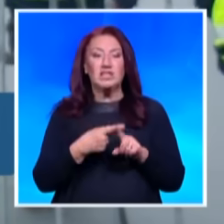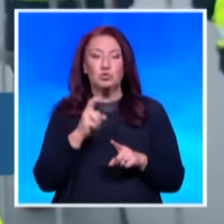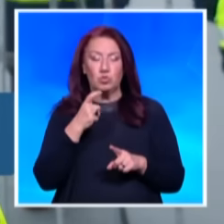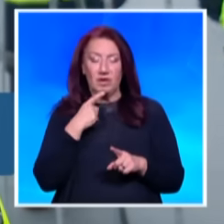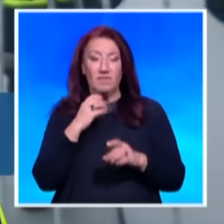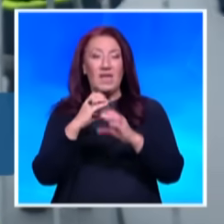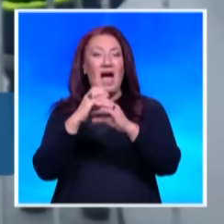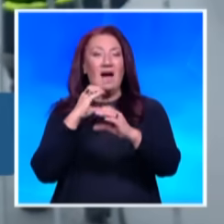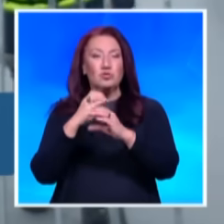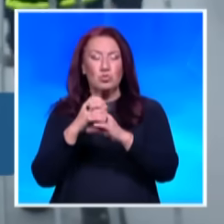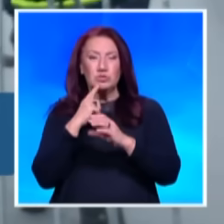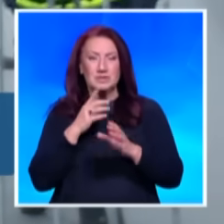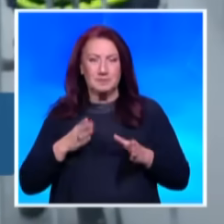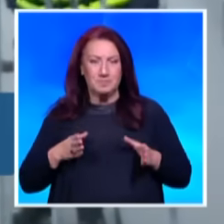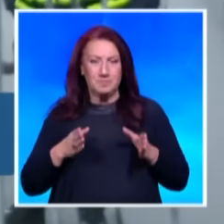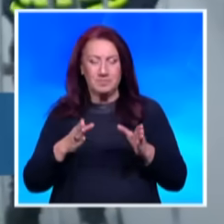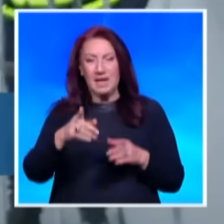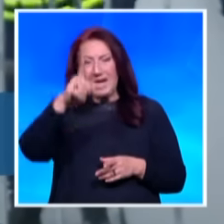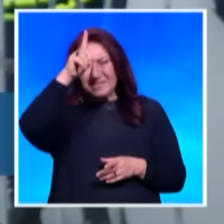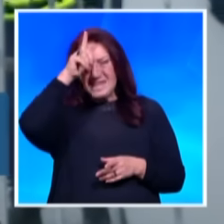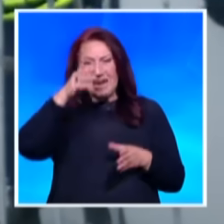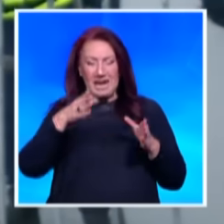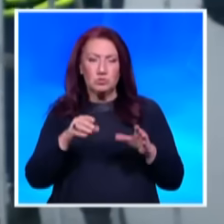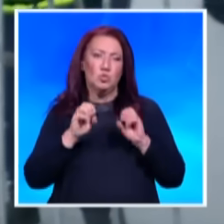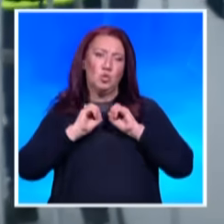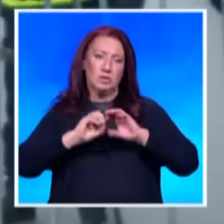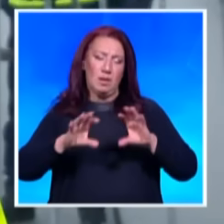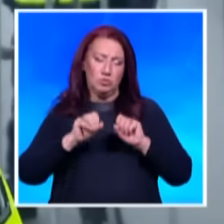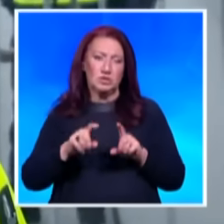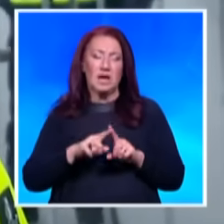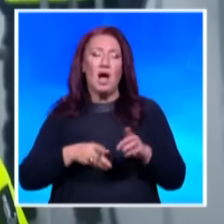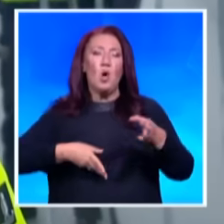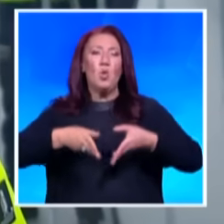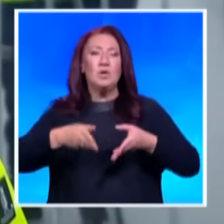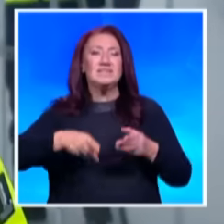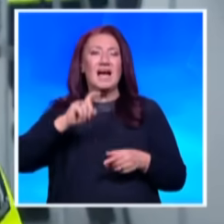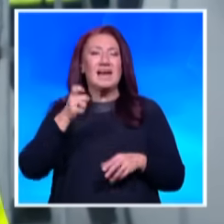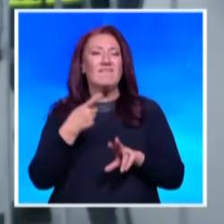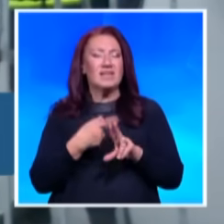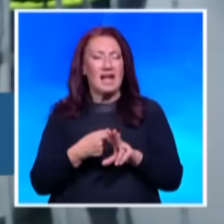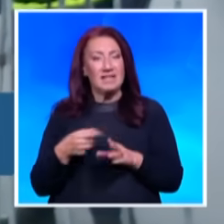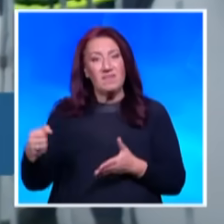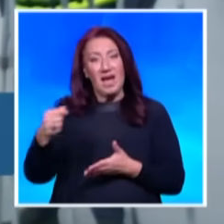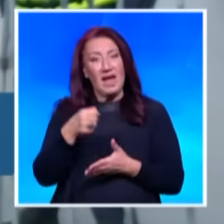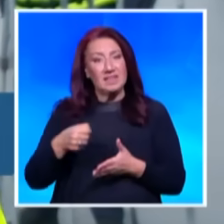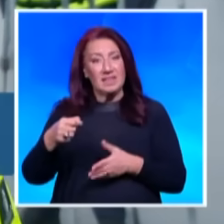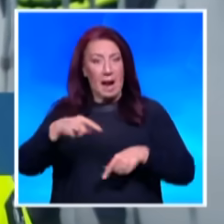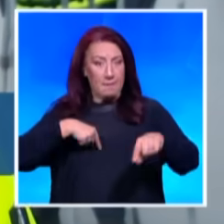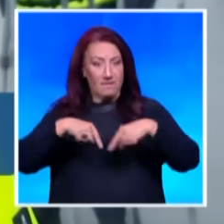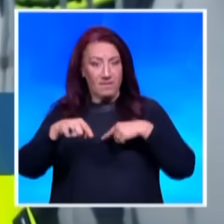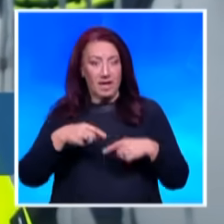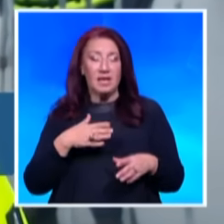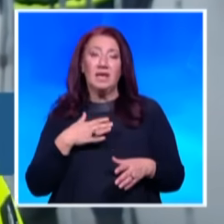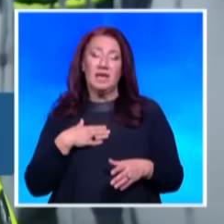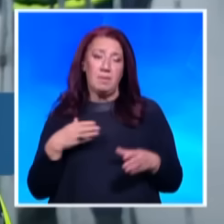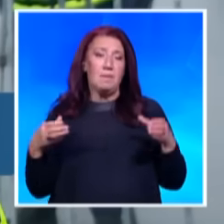по Цариградско, да бъдат пропускани по графа трамвайте. Затова имаме екипи от Центъра за